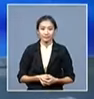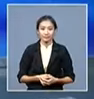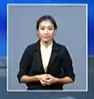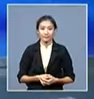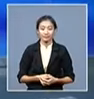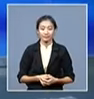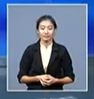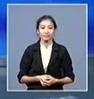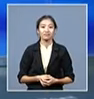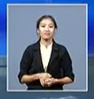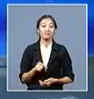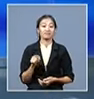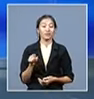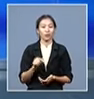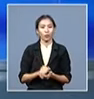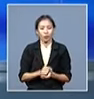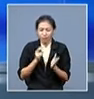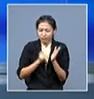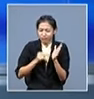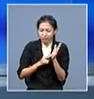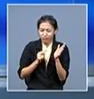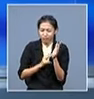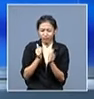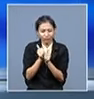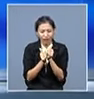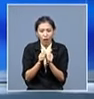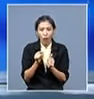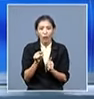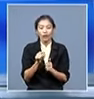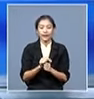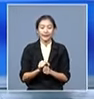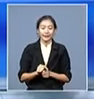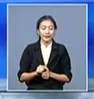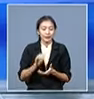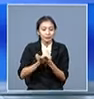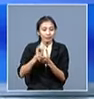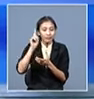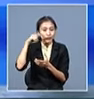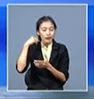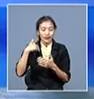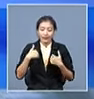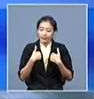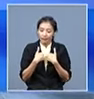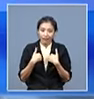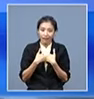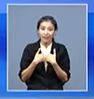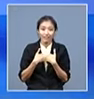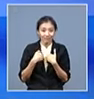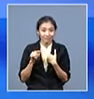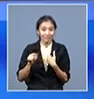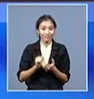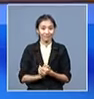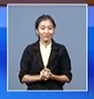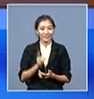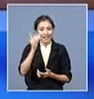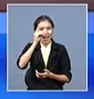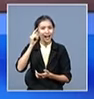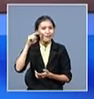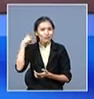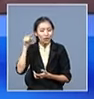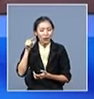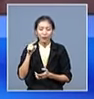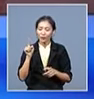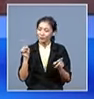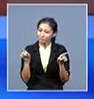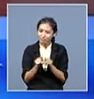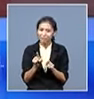ท่าทางจะกลายเป็นวิ่งวิบากกรรมเจ้าสาวไปซะแล้วนะคะน้องแม่จุ๋มปอยเด้งนี่ก็เหลือเกินค่ะเหมือนนะคะแล้วก็ปิดท้